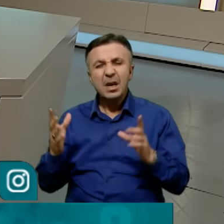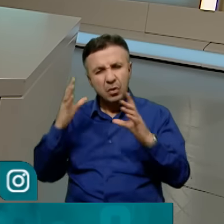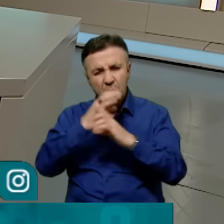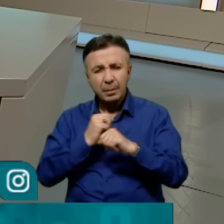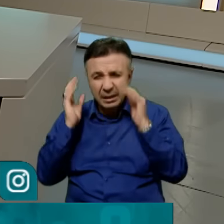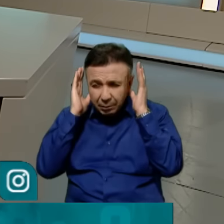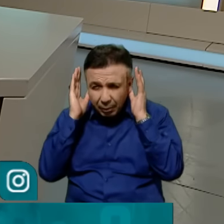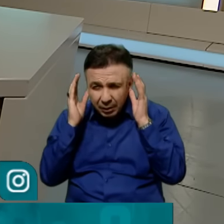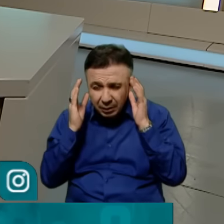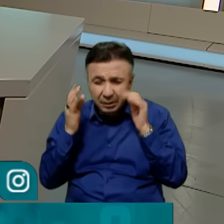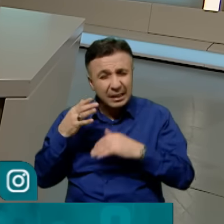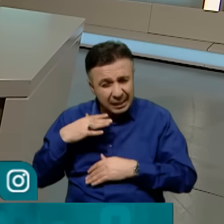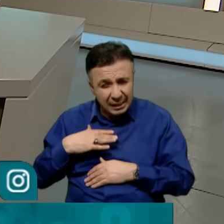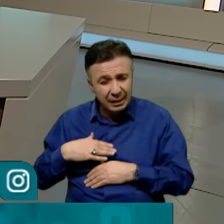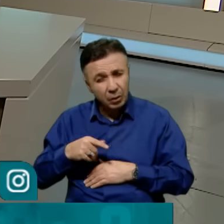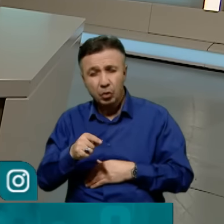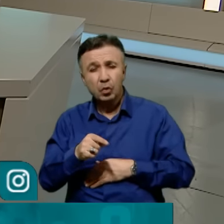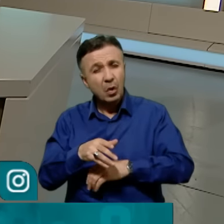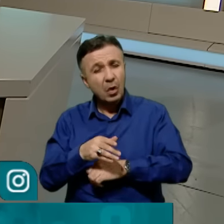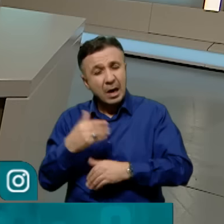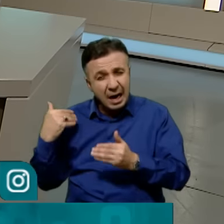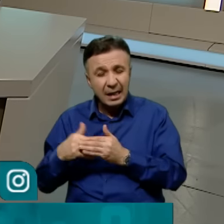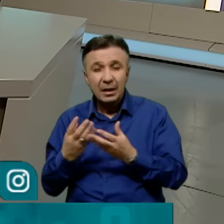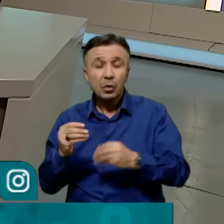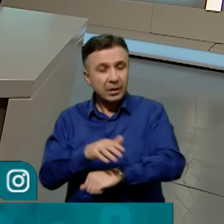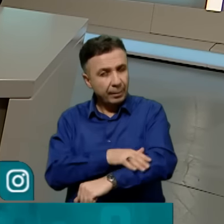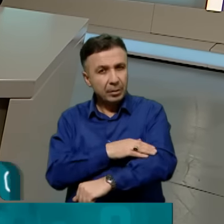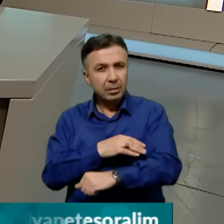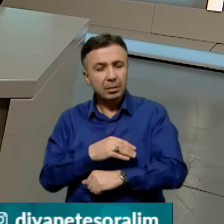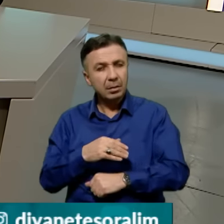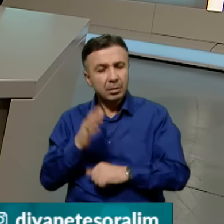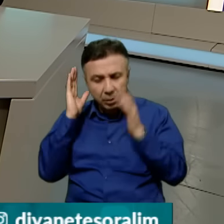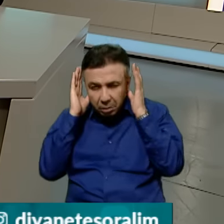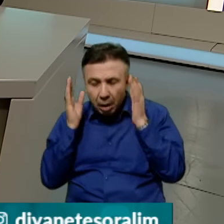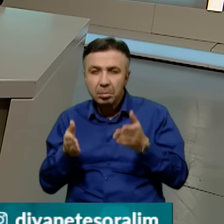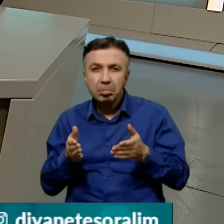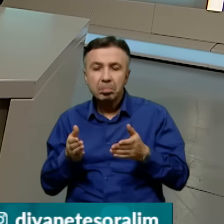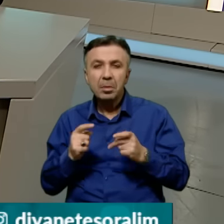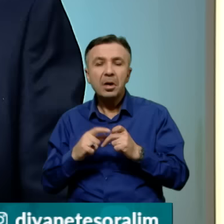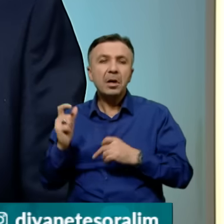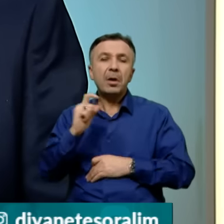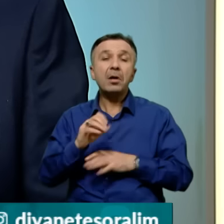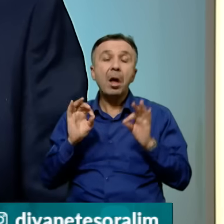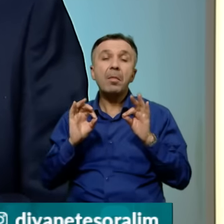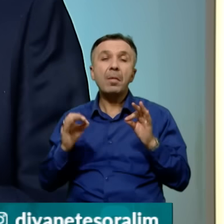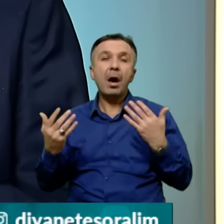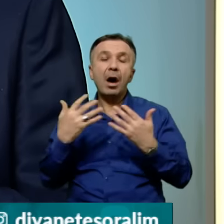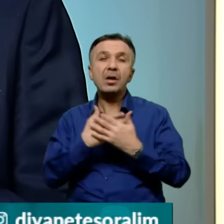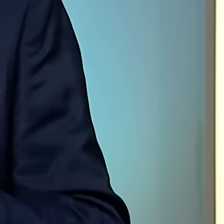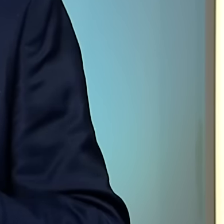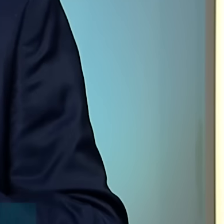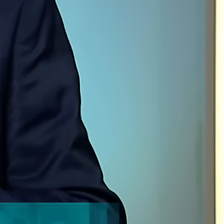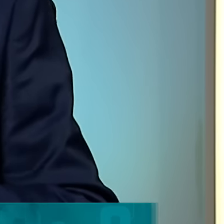sevaplı şu böyle bu Namazı kılalım yani Recep Aynen her akşamını